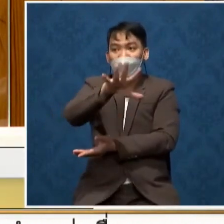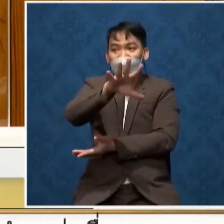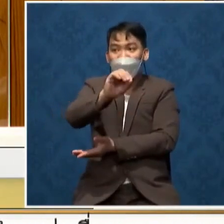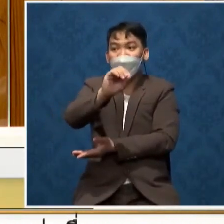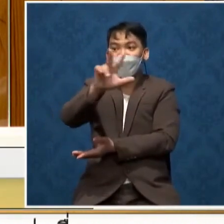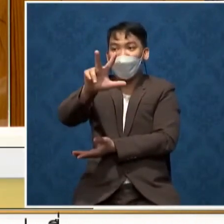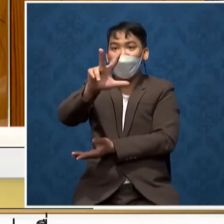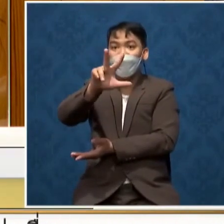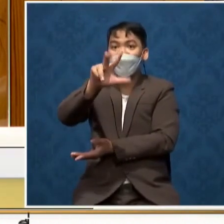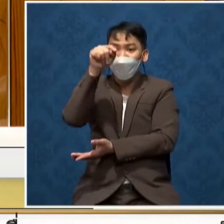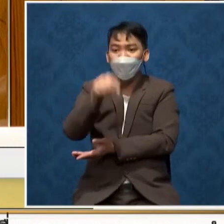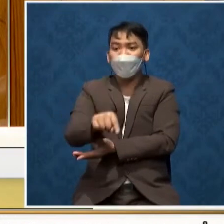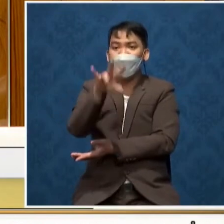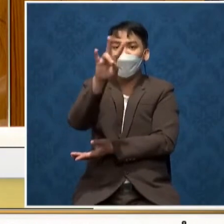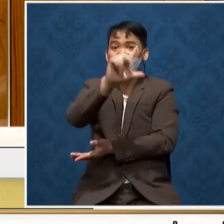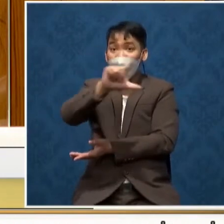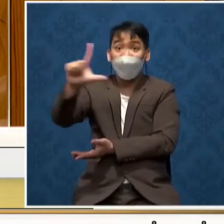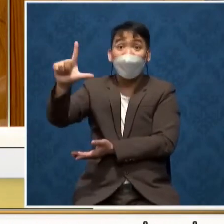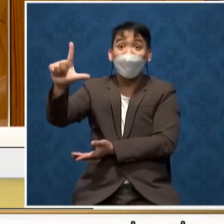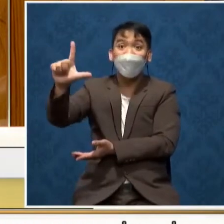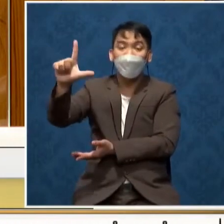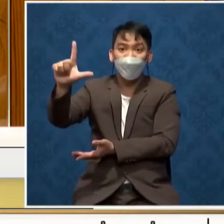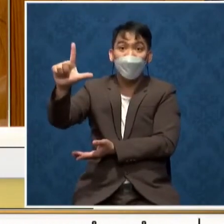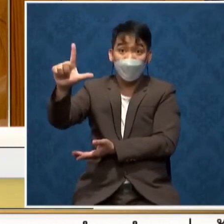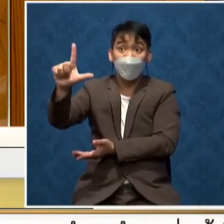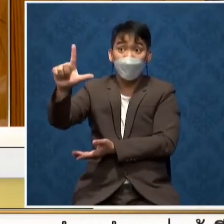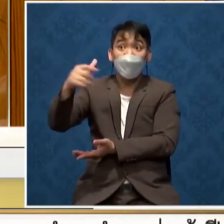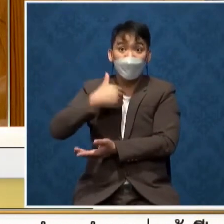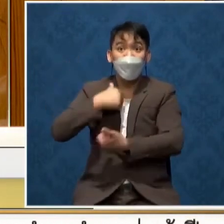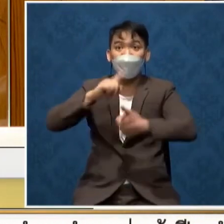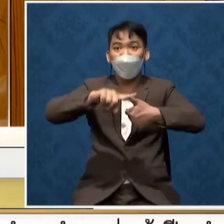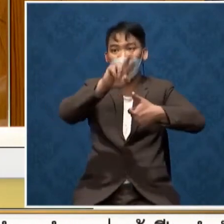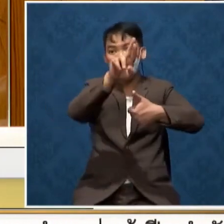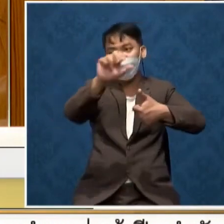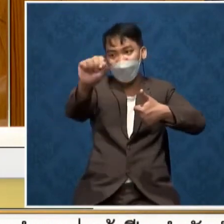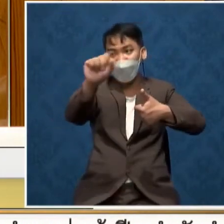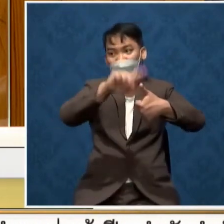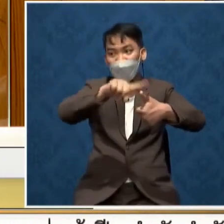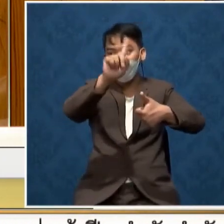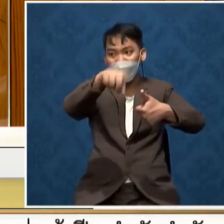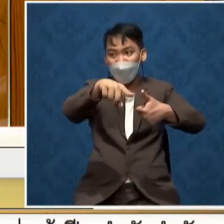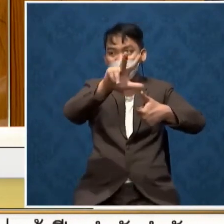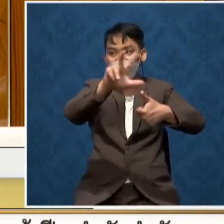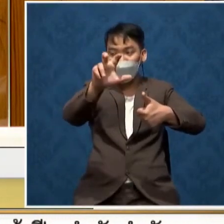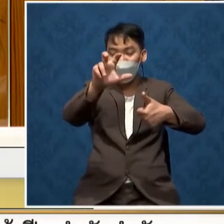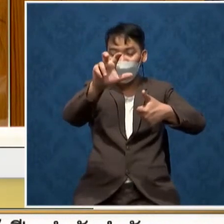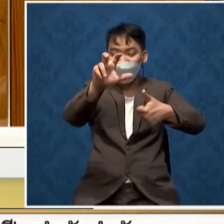3,053.75 ล้านบาทประกอบด้วยหน่วยงานของรัฐสภาจำนวน